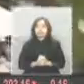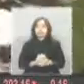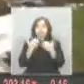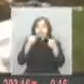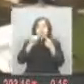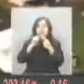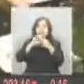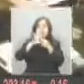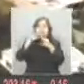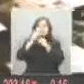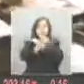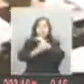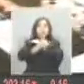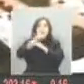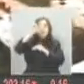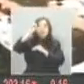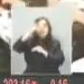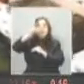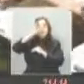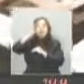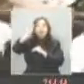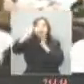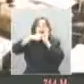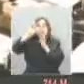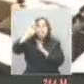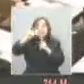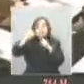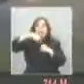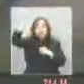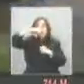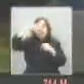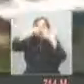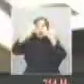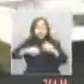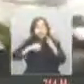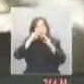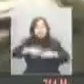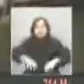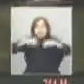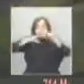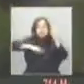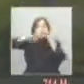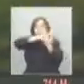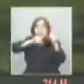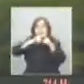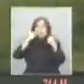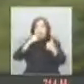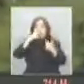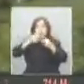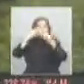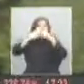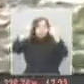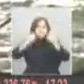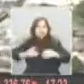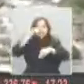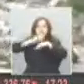คลัมเบียัคงเพเชิญกัฝนตกหนกต่อเนื่อง ทำใหเกิดน้ำทวมใทกภูมิภาคของประเทศซึประธนธิบดียอมรัวาเปหายน่าทางธรมชาิครั้